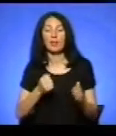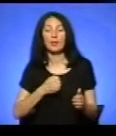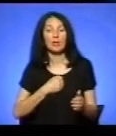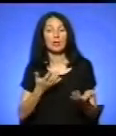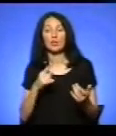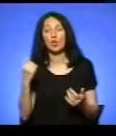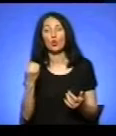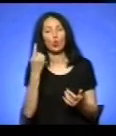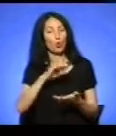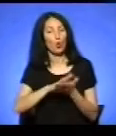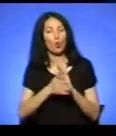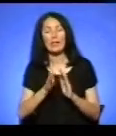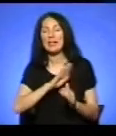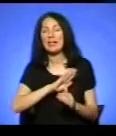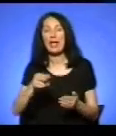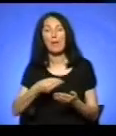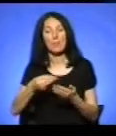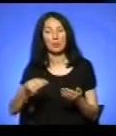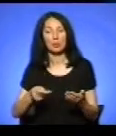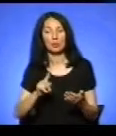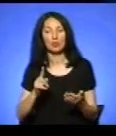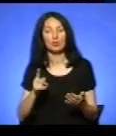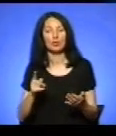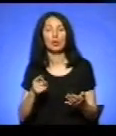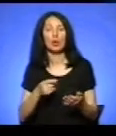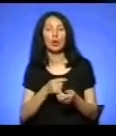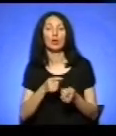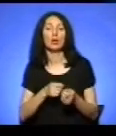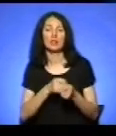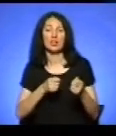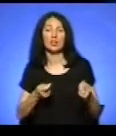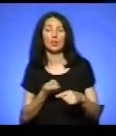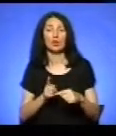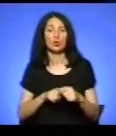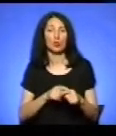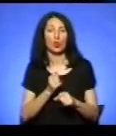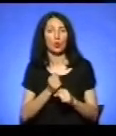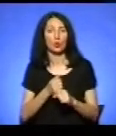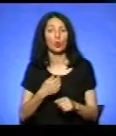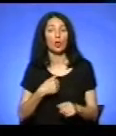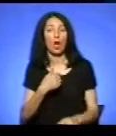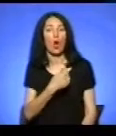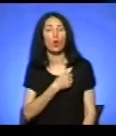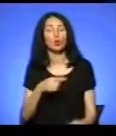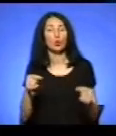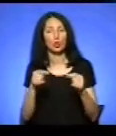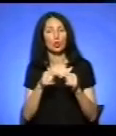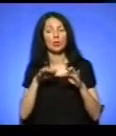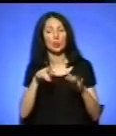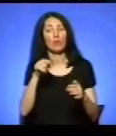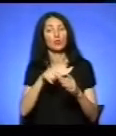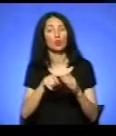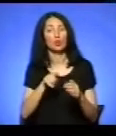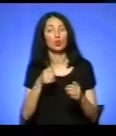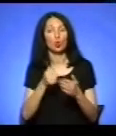не підписано. Що, на вашу думку, все-таки сповільнює цю роботу? Я хочу уточнити. Справа в тому, що до 3